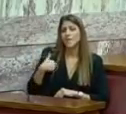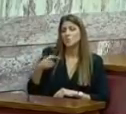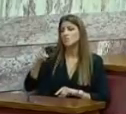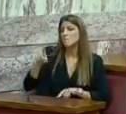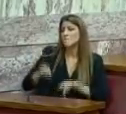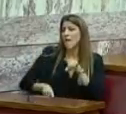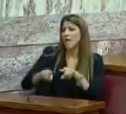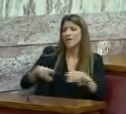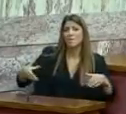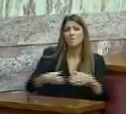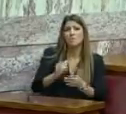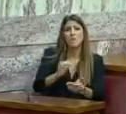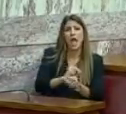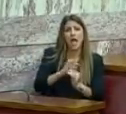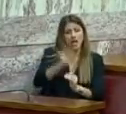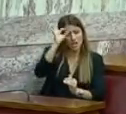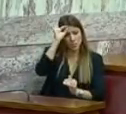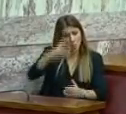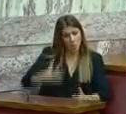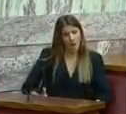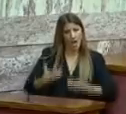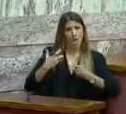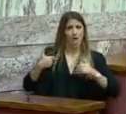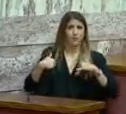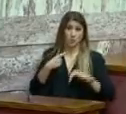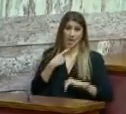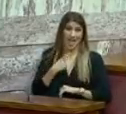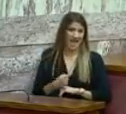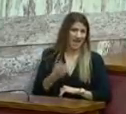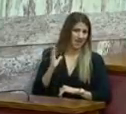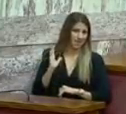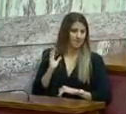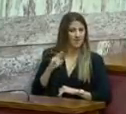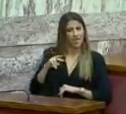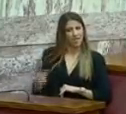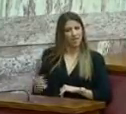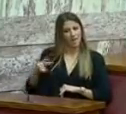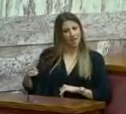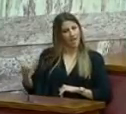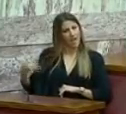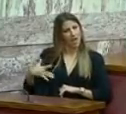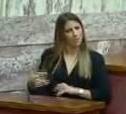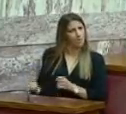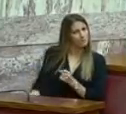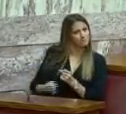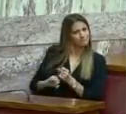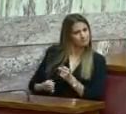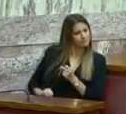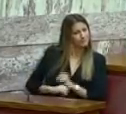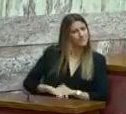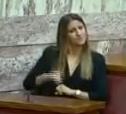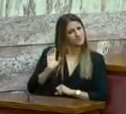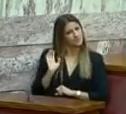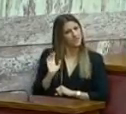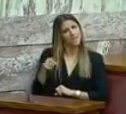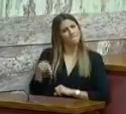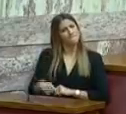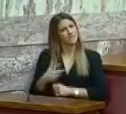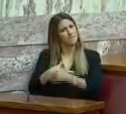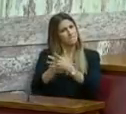ήταν μόνος που το επικαλείτο, τον συγκοντάριζαν και πολλά ηγετικά στελέχη του ΠΑΣΟΚ